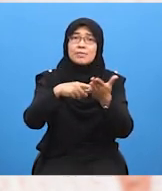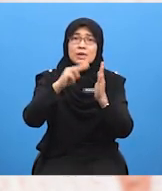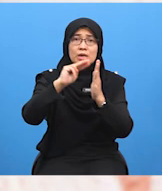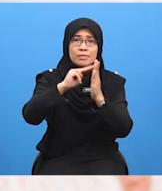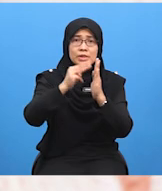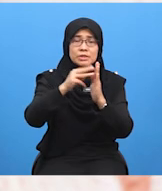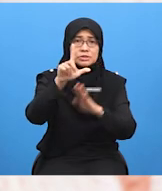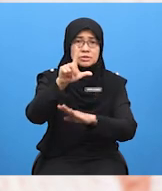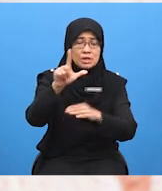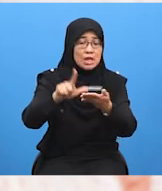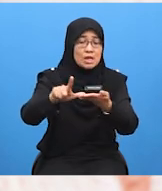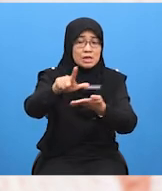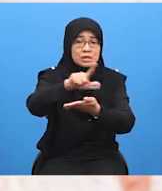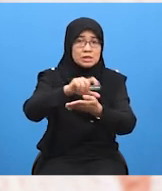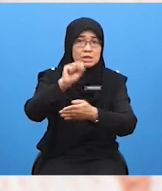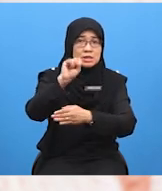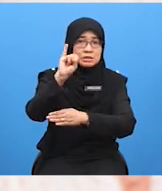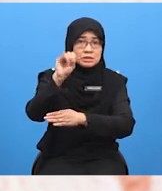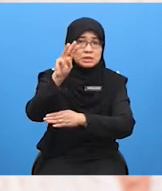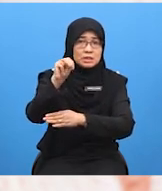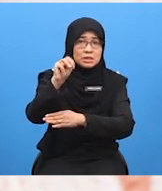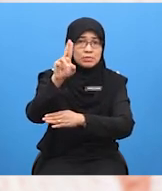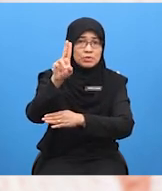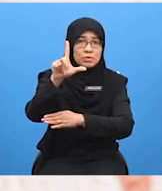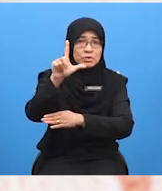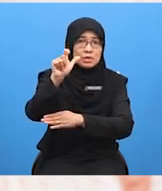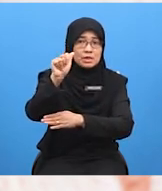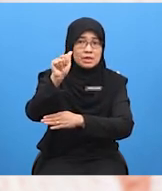Apakah maksud litar simulasi?